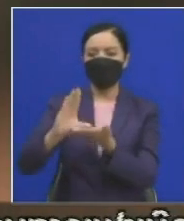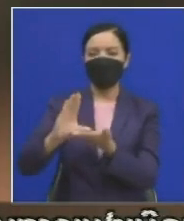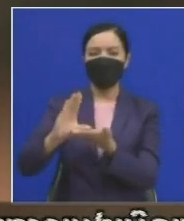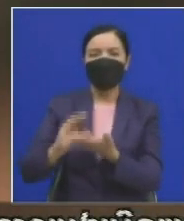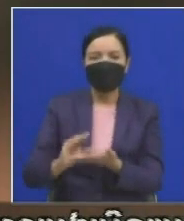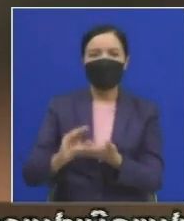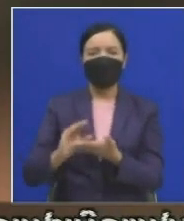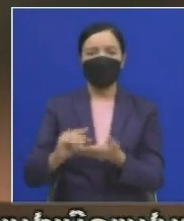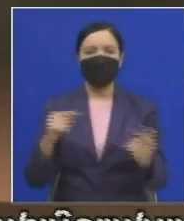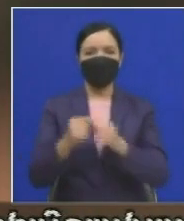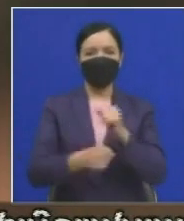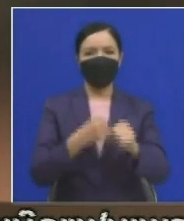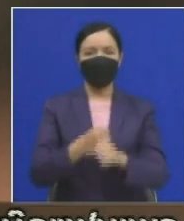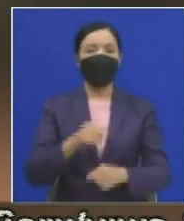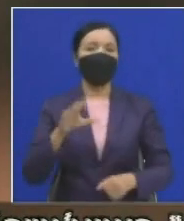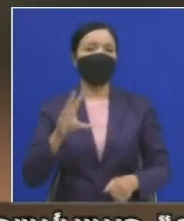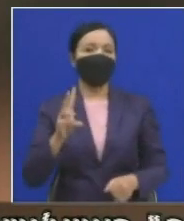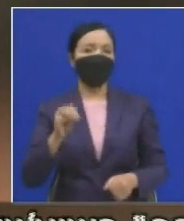คืองบประมาณปี 65